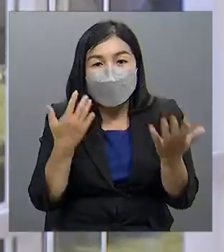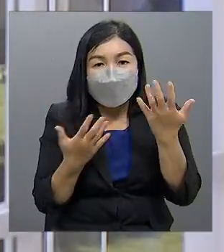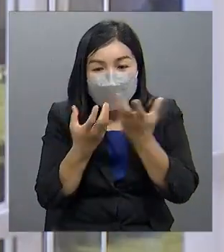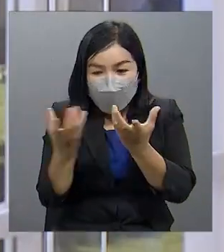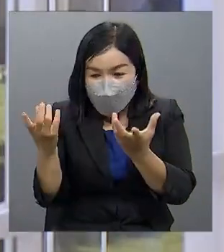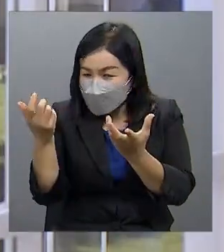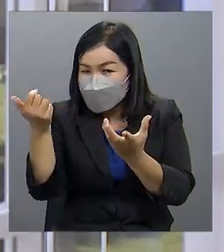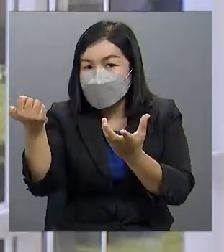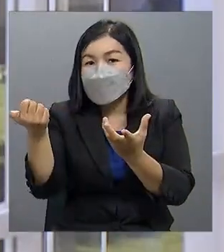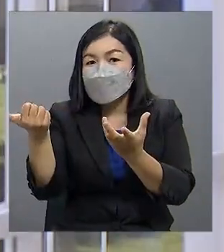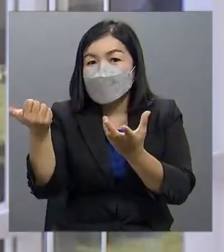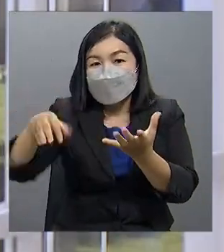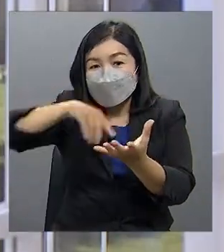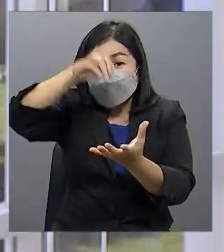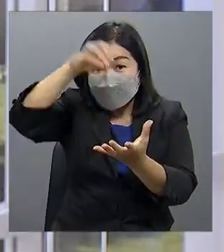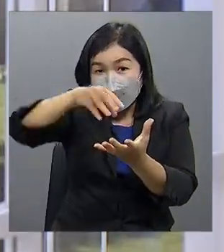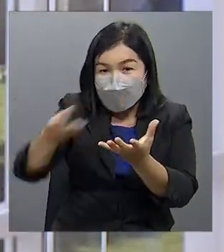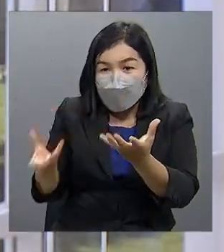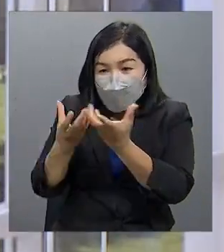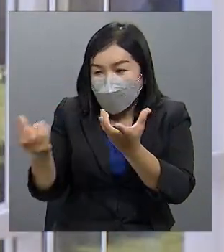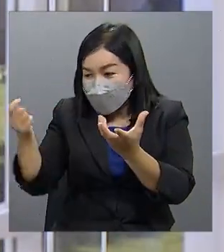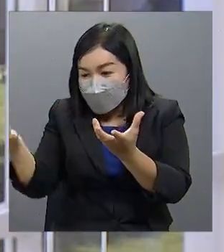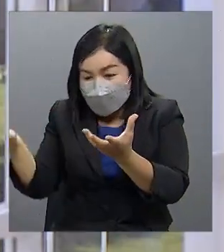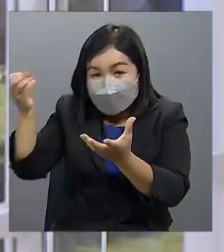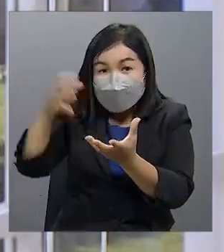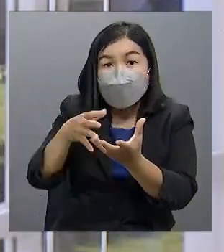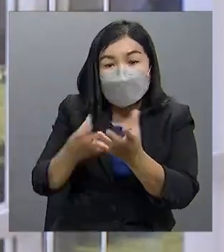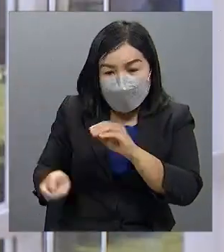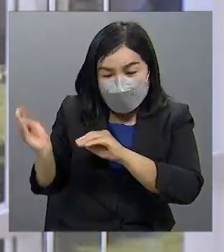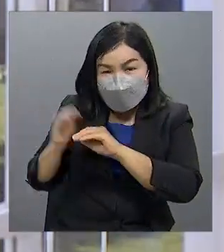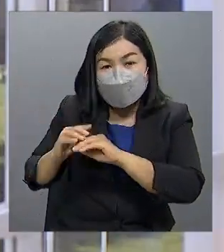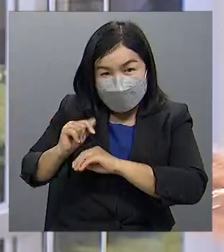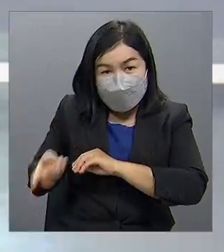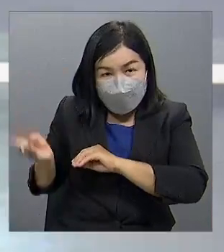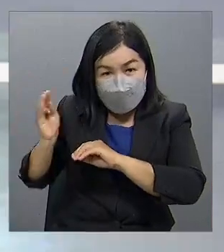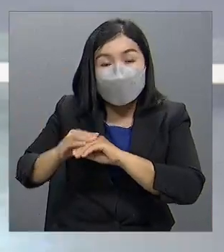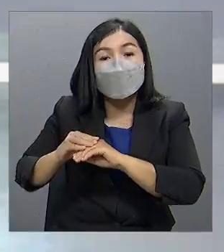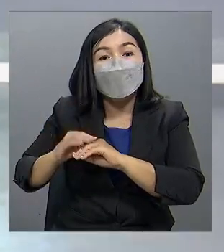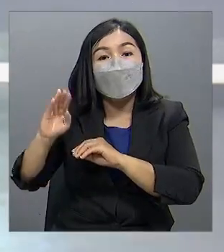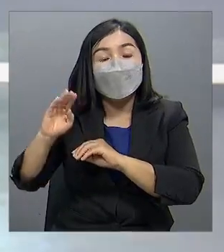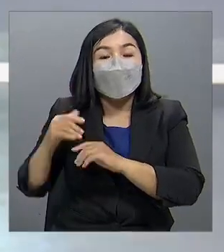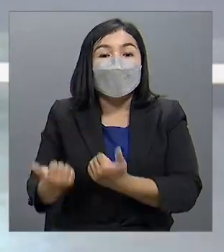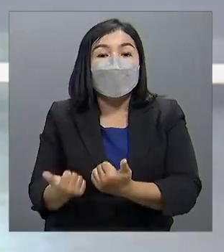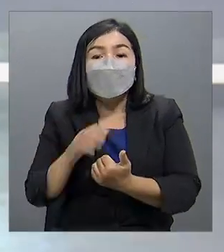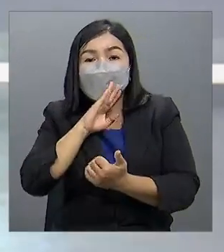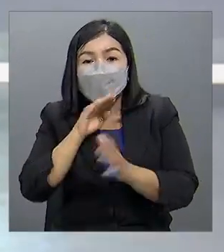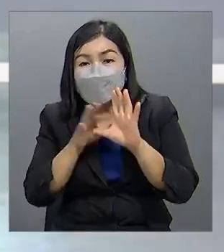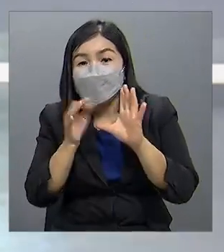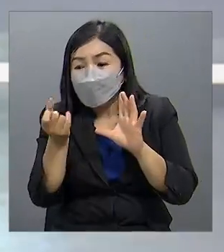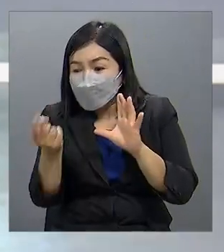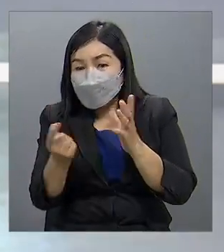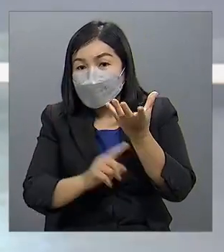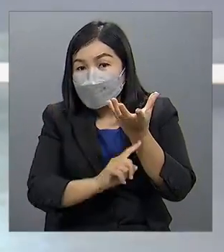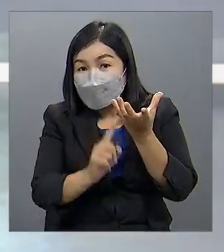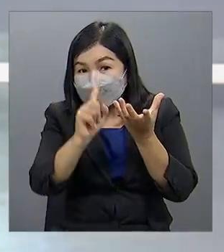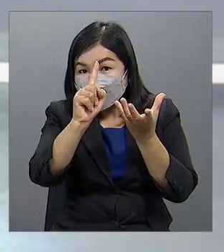ล่าเล่าฟังอ่ะมันเป็นของที่ต้องอินพุตเพิ่มเข้าไปอ่ะมันก็คือต้นทุนน่ะ แล้วจะบอกว่าหมูสด1กิโลเนี่ยเวลาที่นำมาผลิตเป็นหมูอบกรอบแบบ